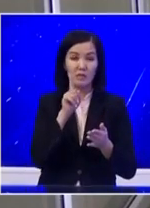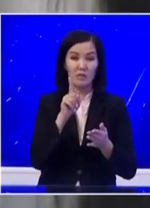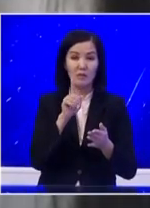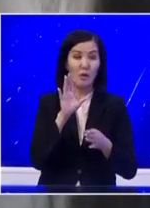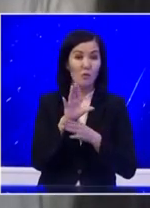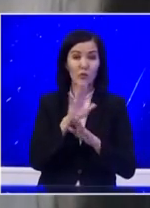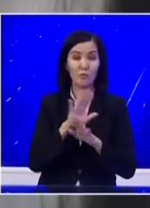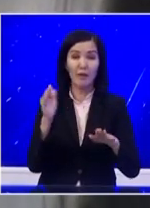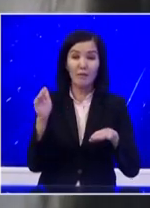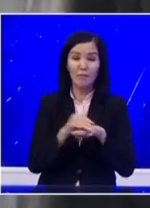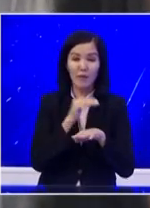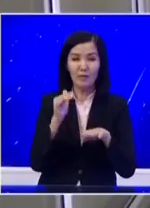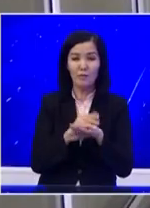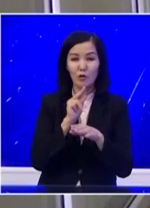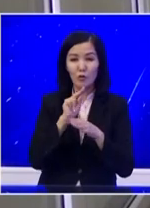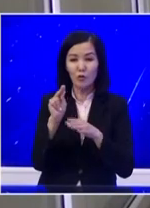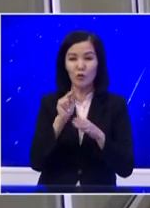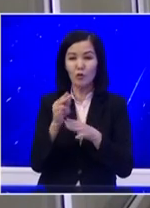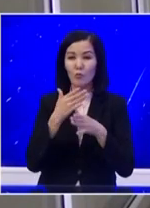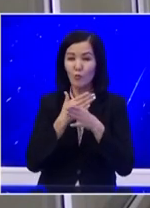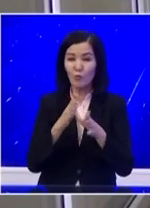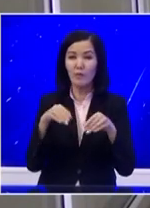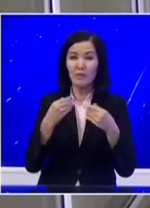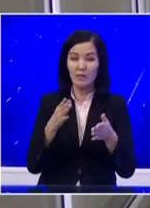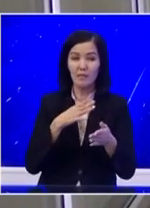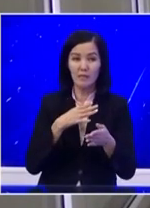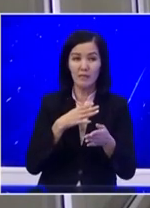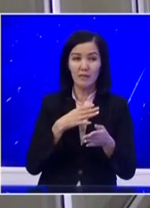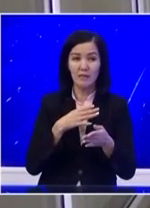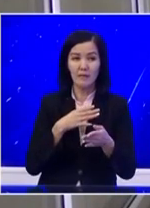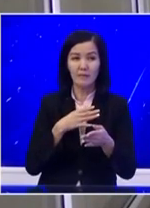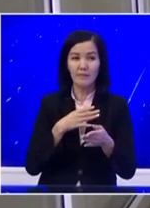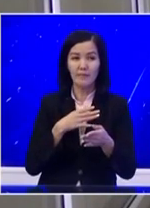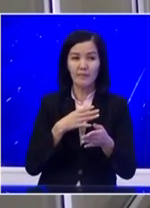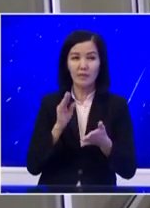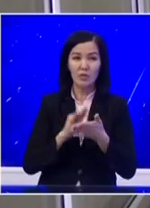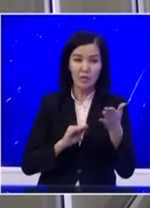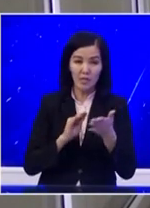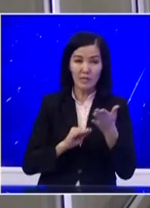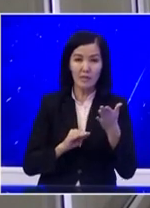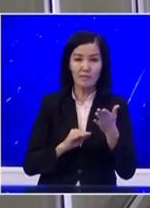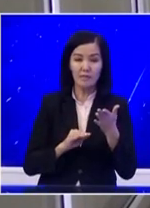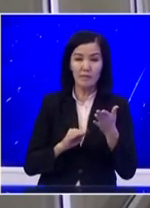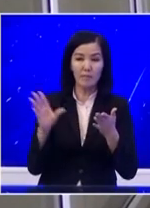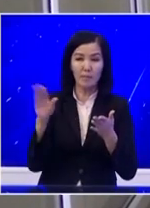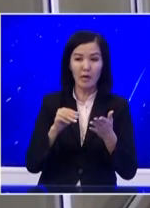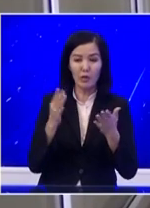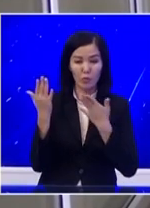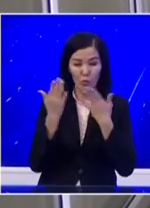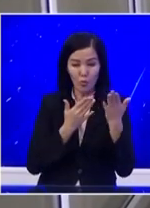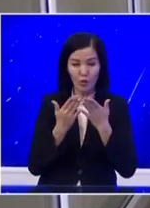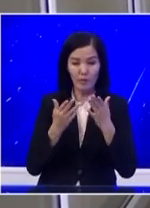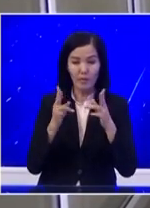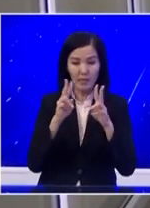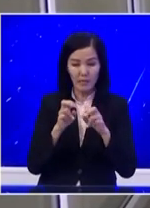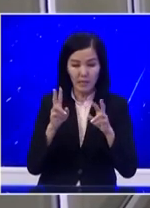ұрыспайтын, мейірімділігімен өзі көмектесе отырып, өзі біздің жазған мәтіндерімізді оқып, тексеріп, бүйтіп бұрмалап,